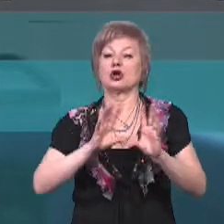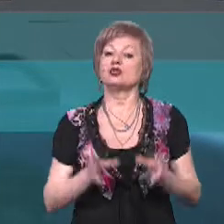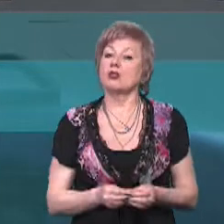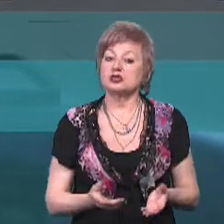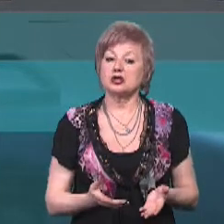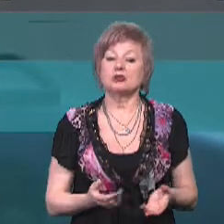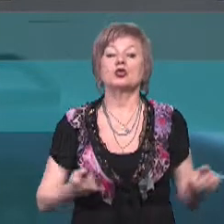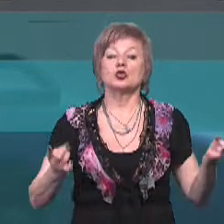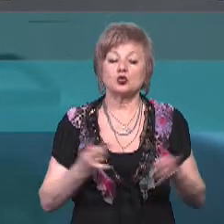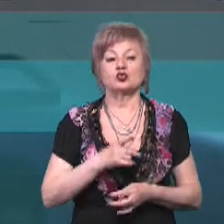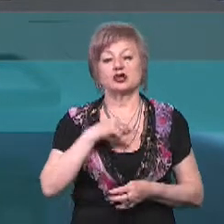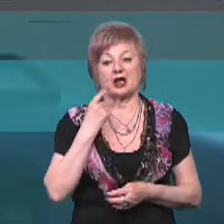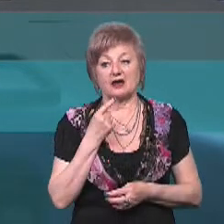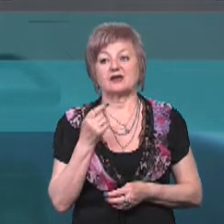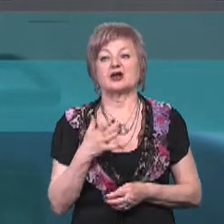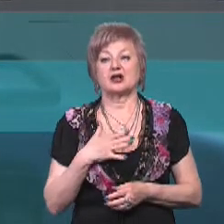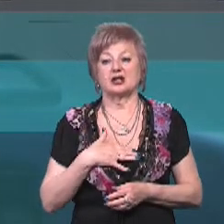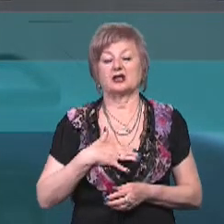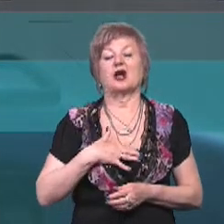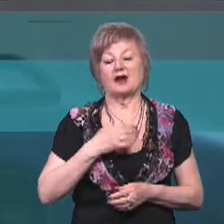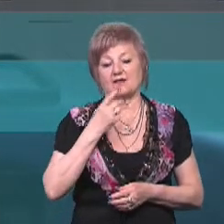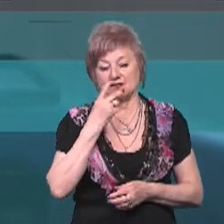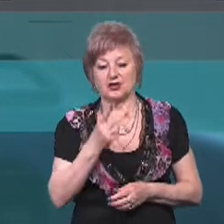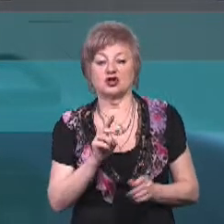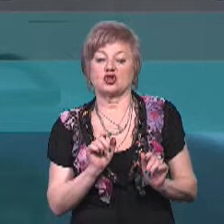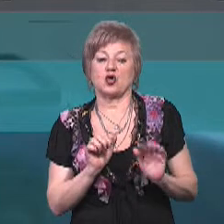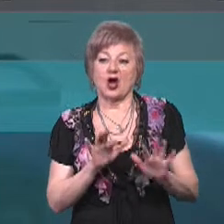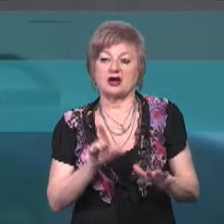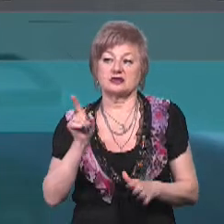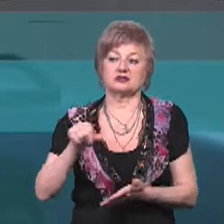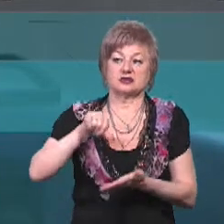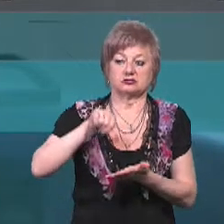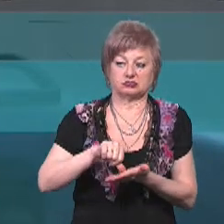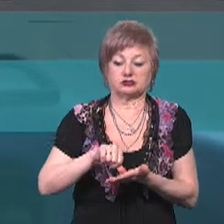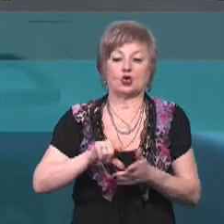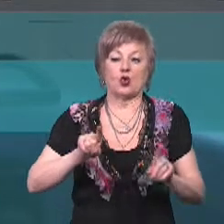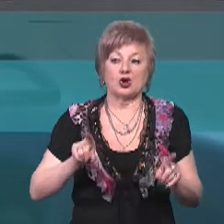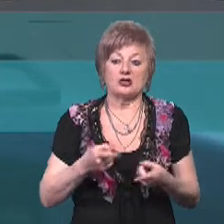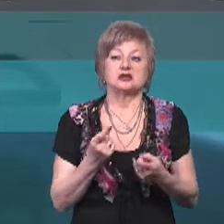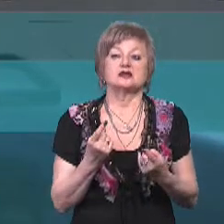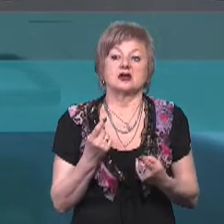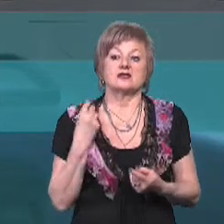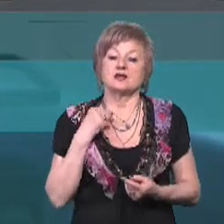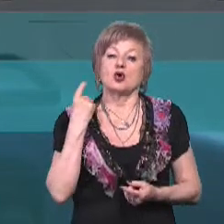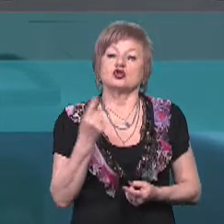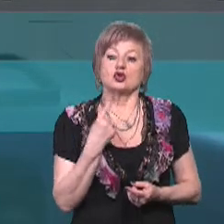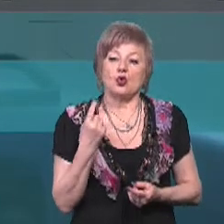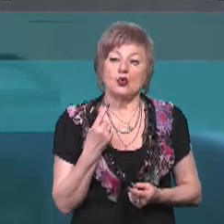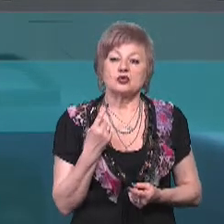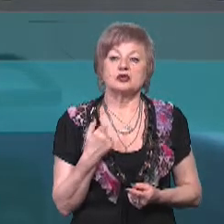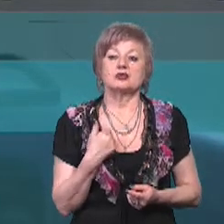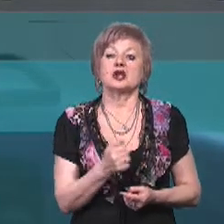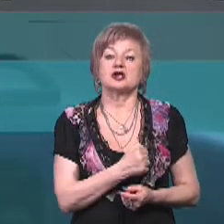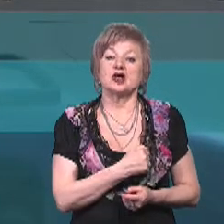це потрібно говорити. Я вам щиро вдячний за акцію. Я бачив, що ви були одним з організаторів у нас в Запорізькій області. Я тільки шкодую,